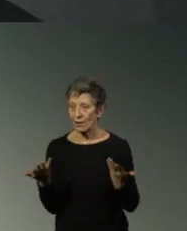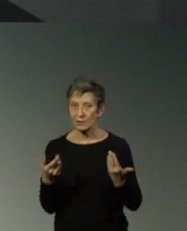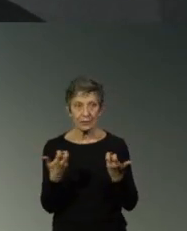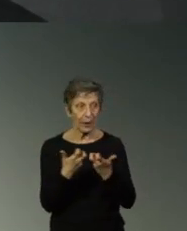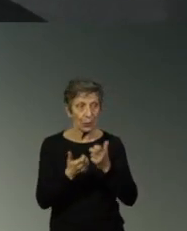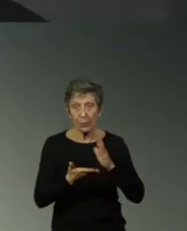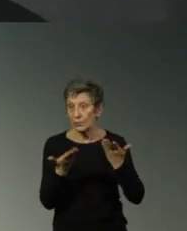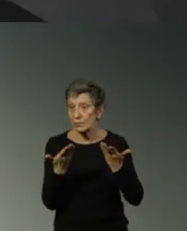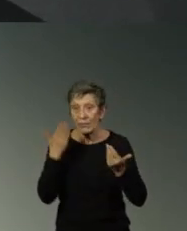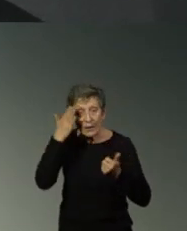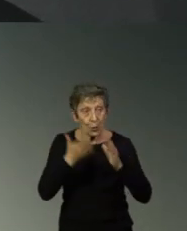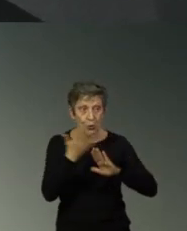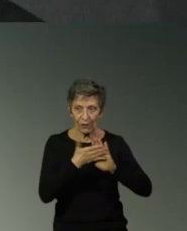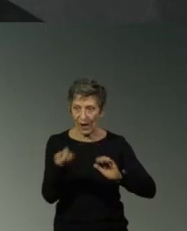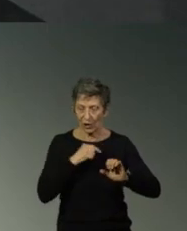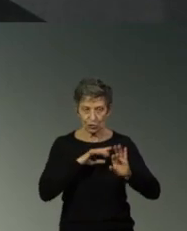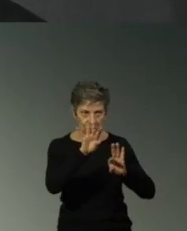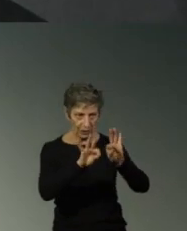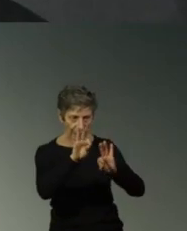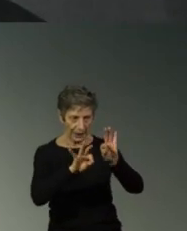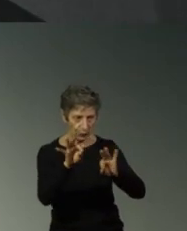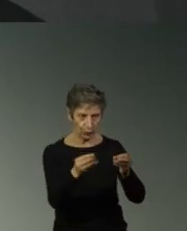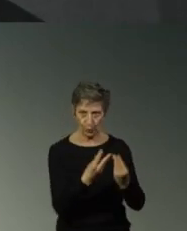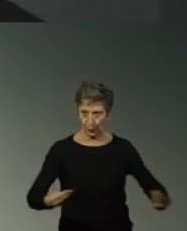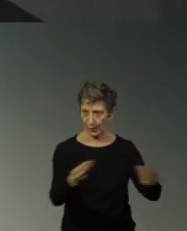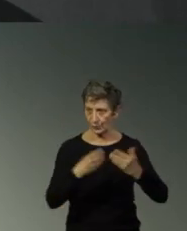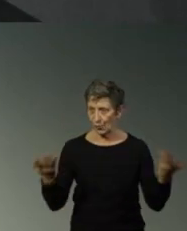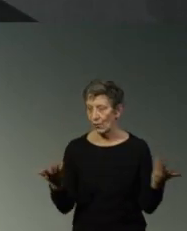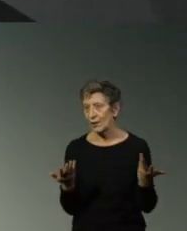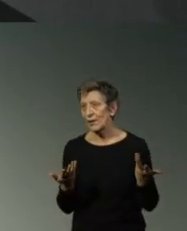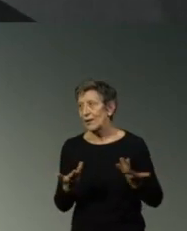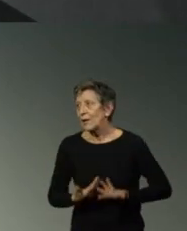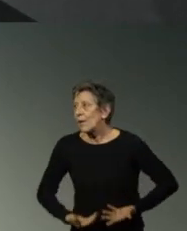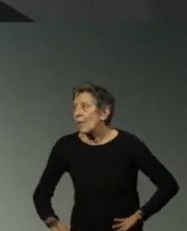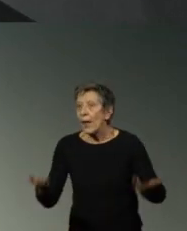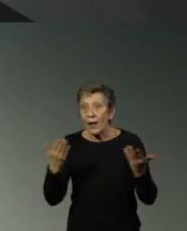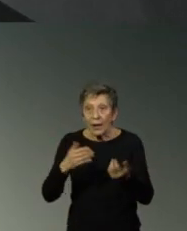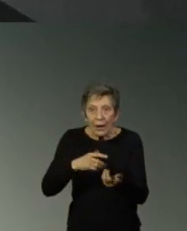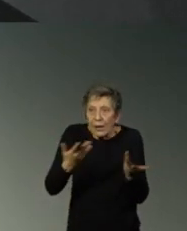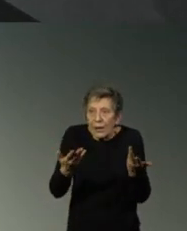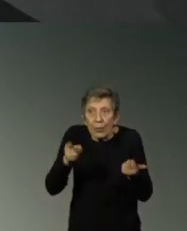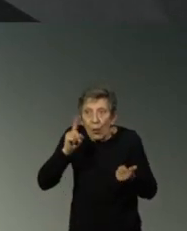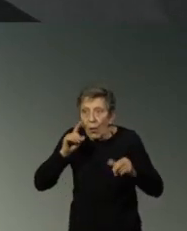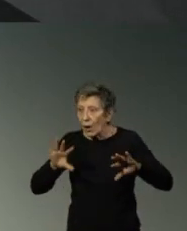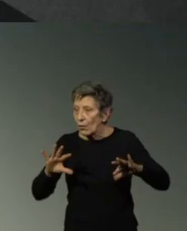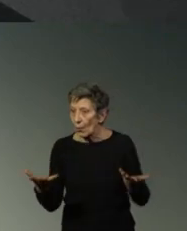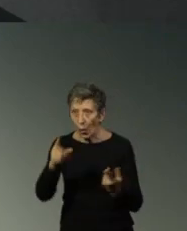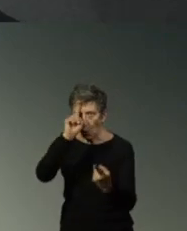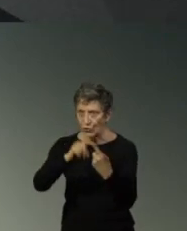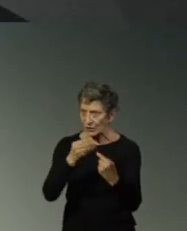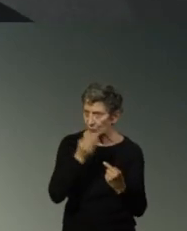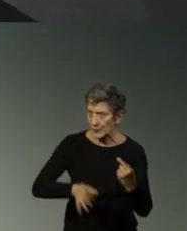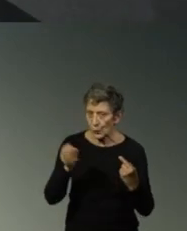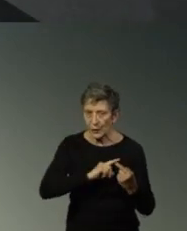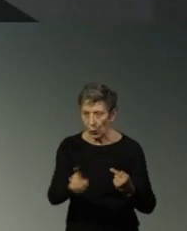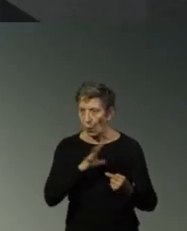sauvage, on n'a pas le temps ici, mais on pourrait détailler en cas par cas, est-ce que c'est vraiment une régulation, pourquoi, est-ce un bon objectif, y a-t-il d'autres moyens de le